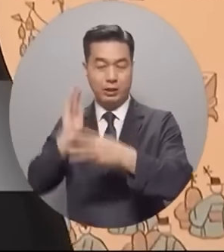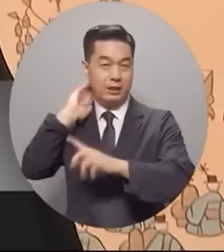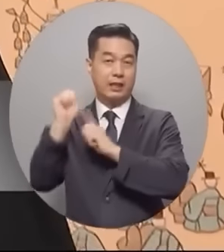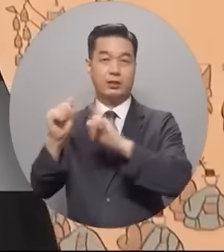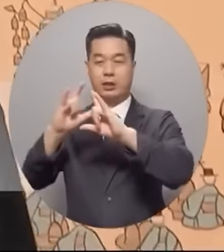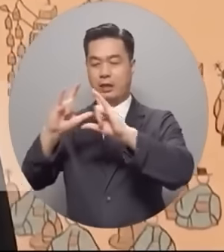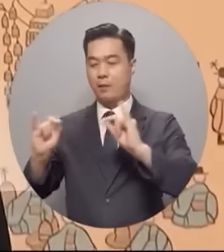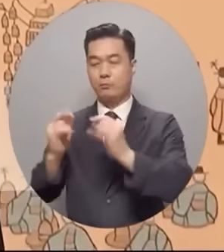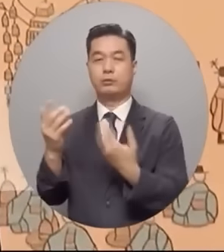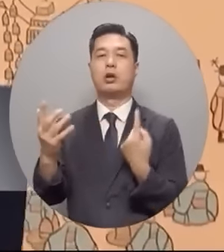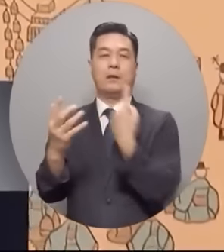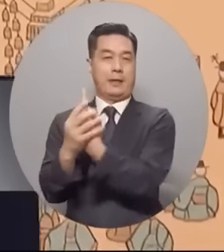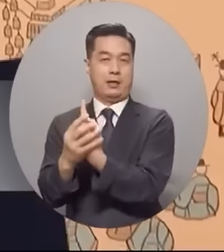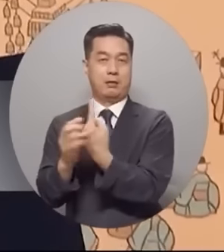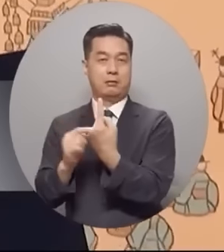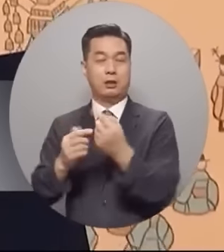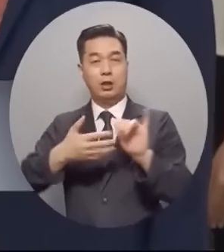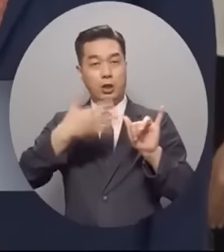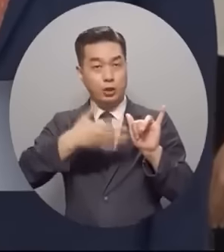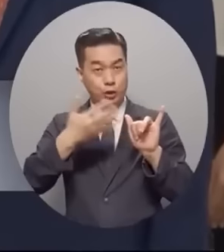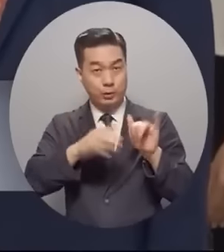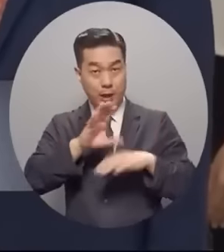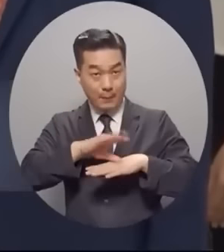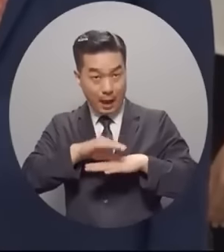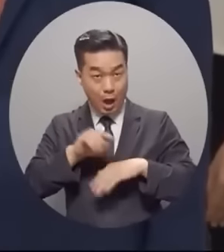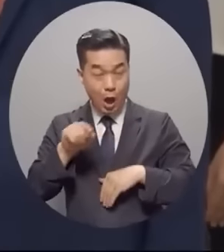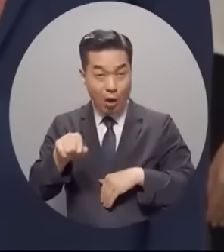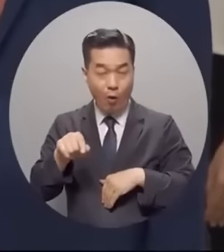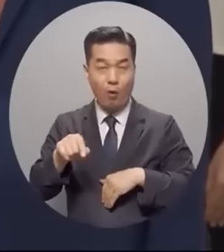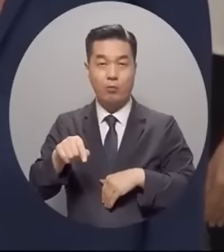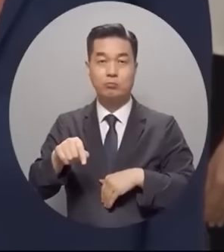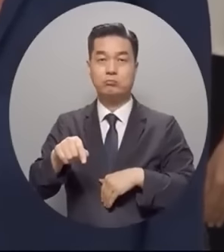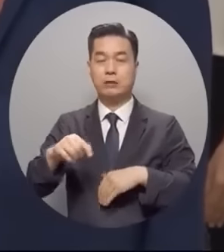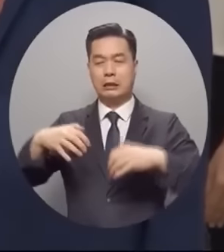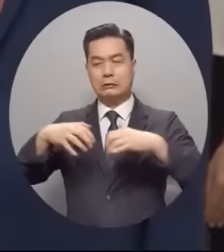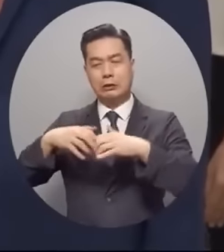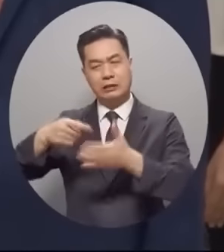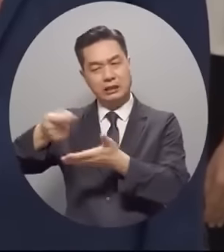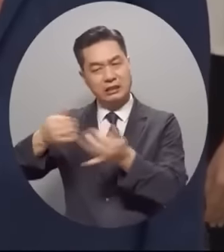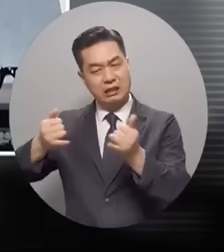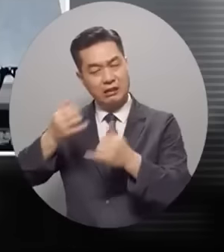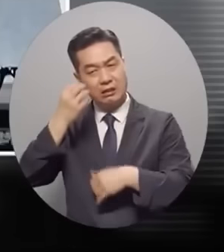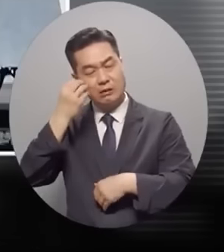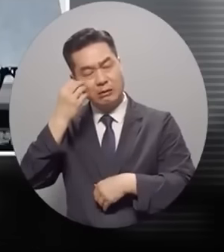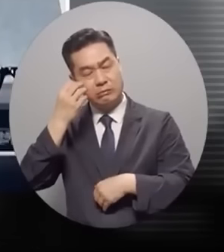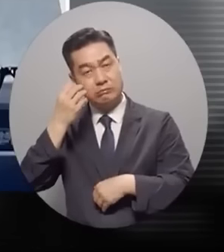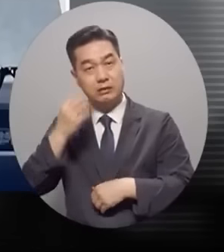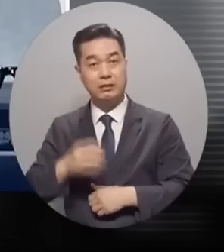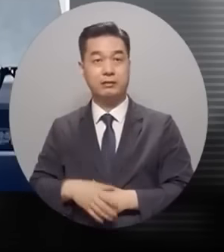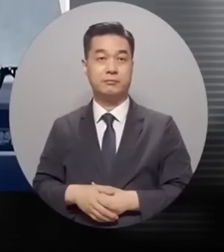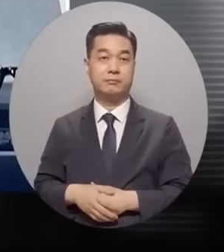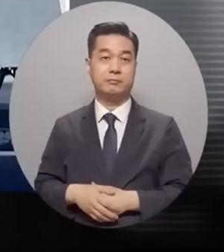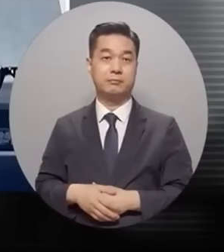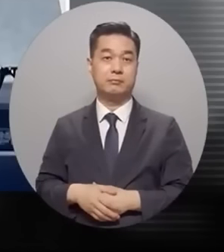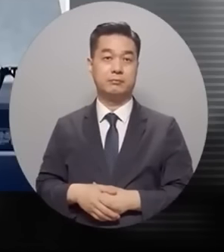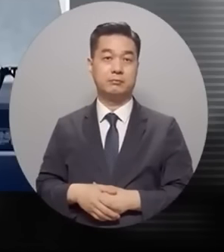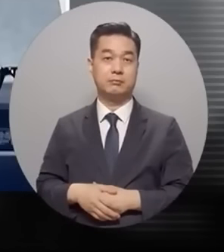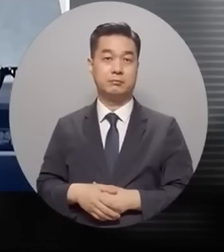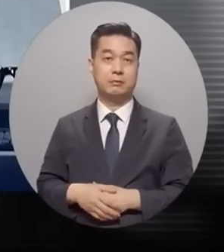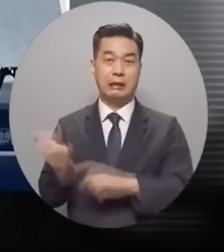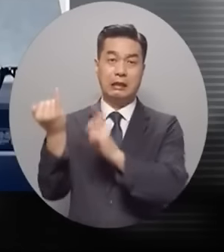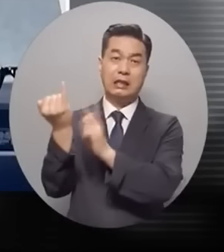합류하자 한 유튜브 방송은 그의 종군기자 이력에 의문을 제기했습니다 이 사람은 일단